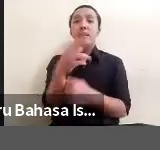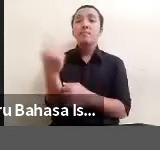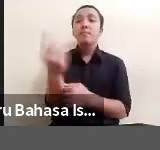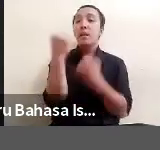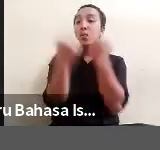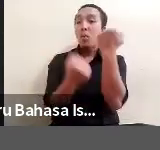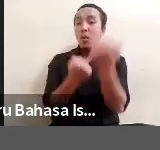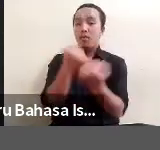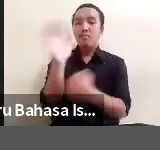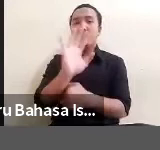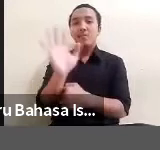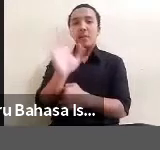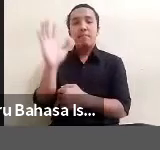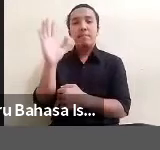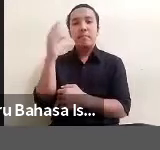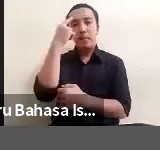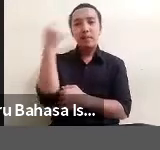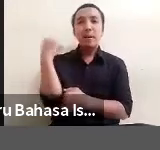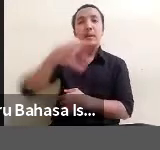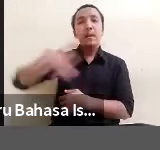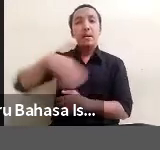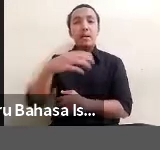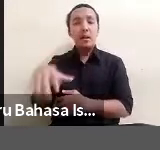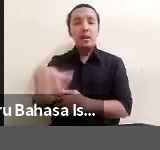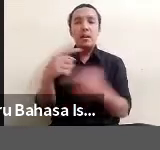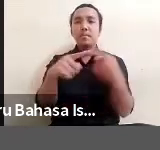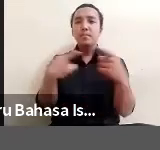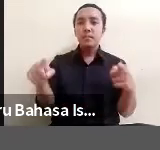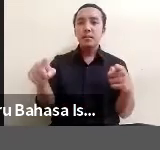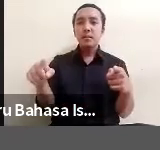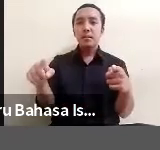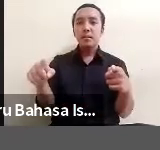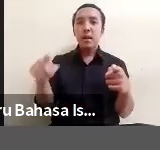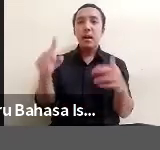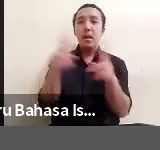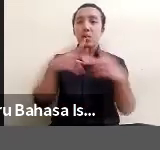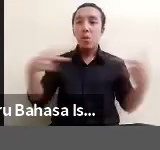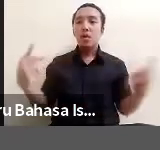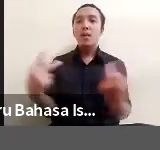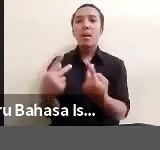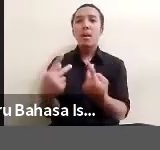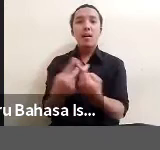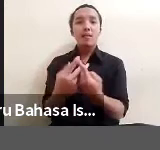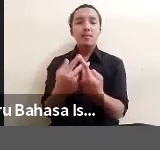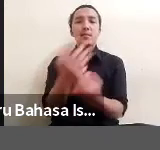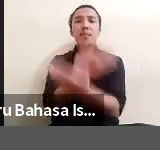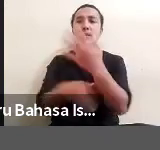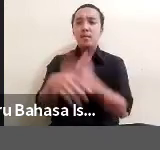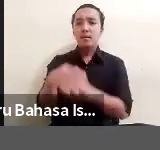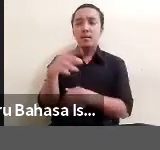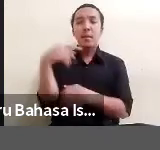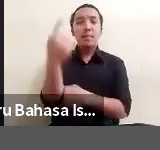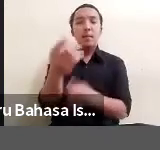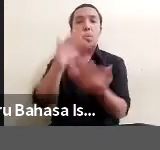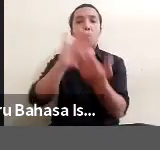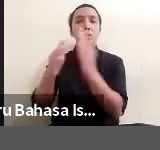hanya kepada pemerintah daerah, tapi juga kepada keluarga disabilitas, sampai komunitas-komunitas yang